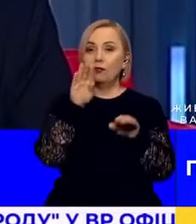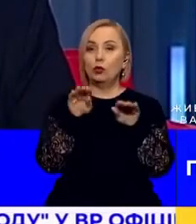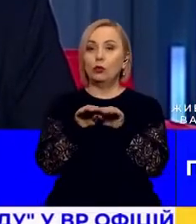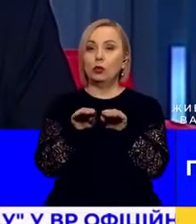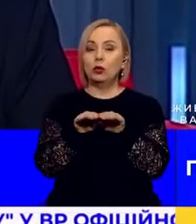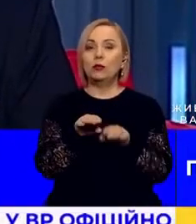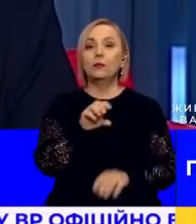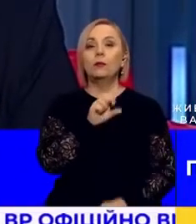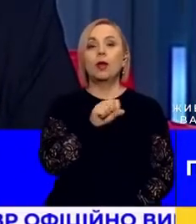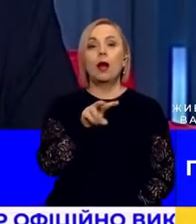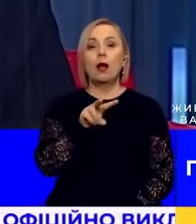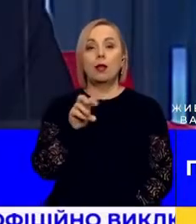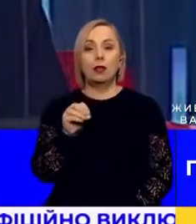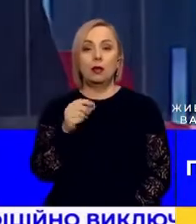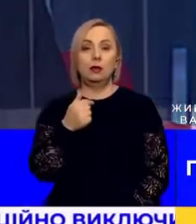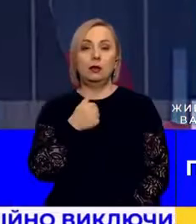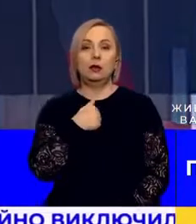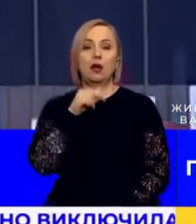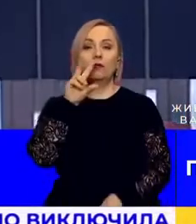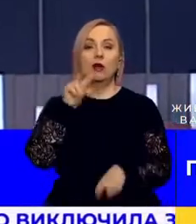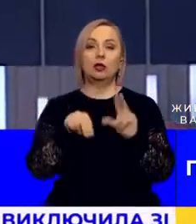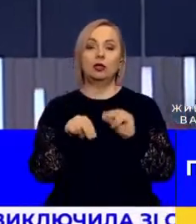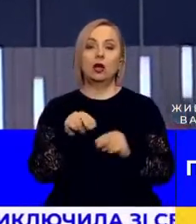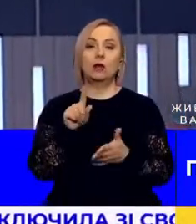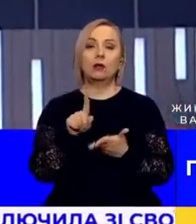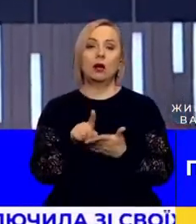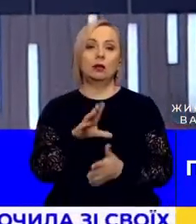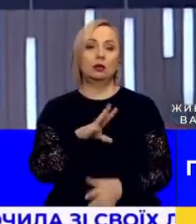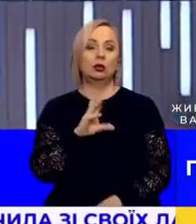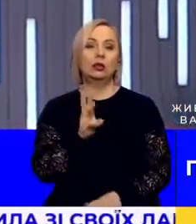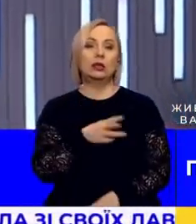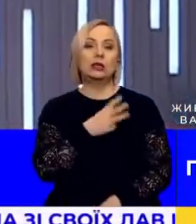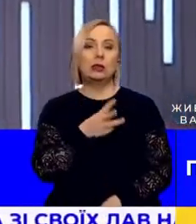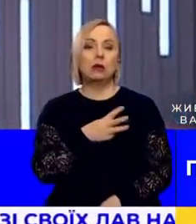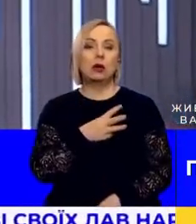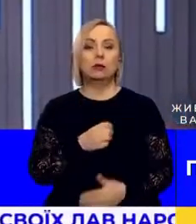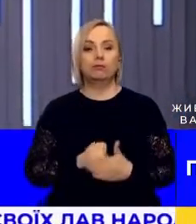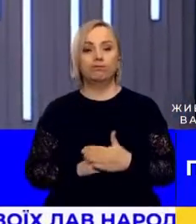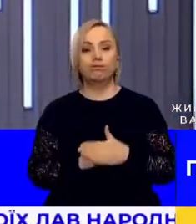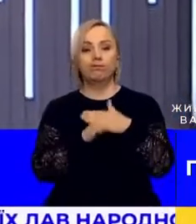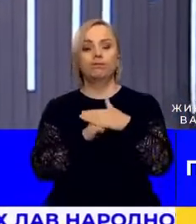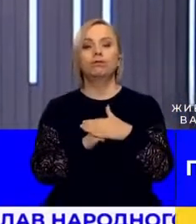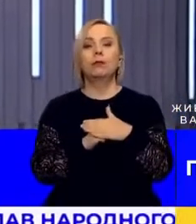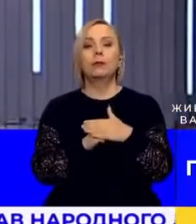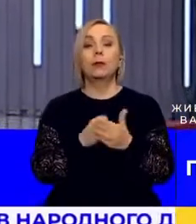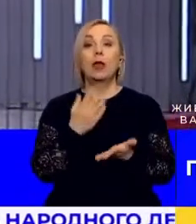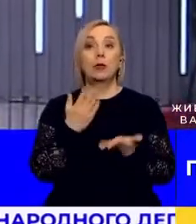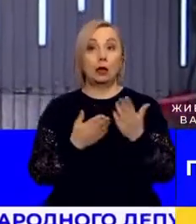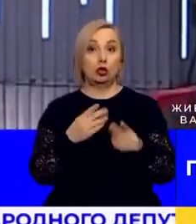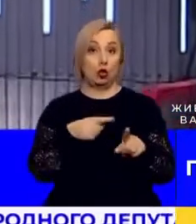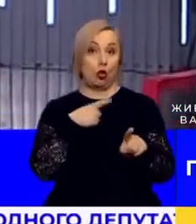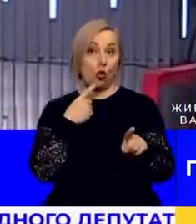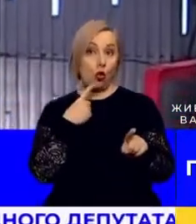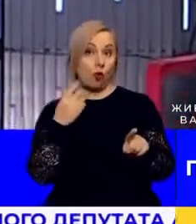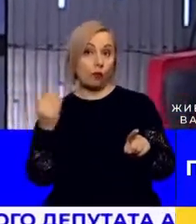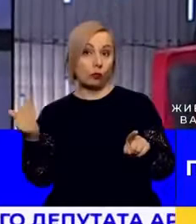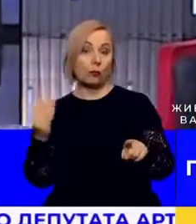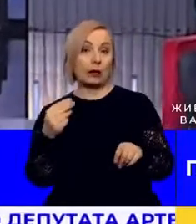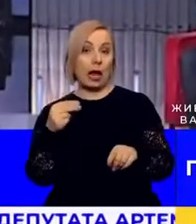я вважаю, що ви кажете, які мають бути стимули, вони би мали бути підкріплені, якщо це говорить президент, в першу